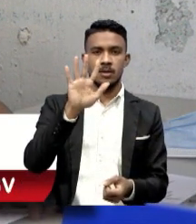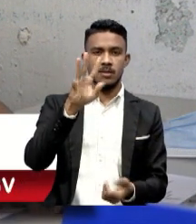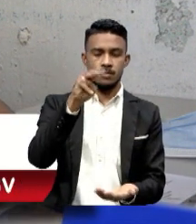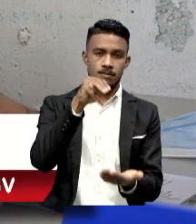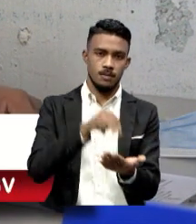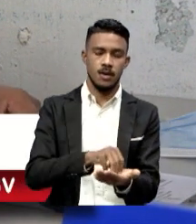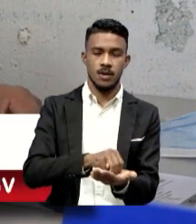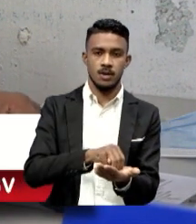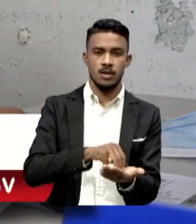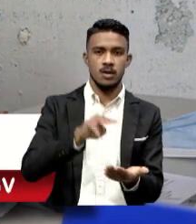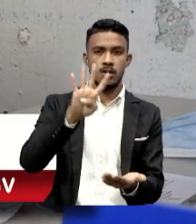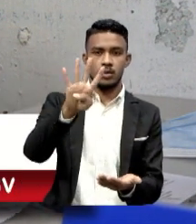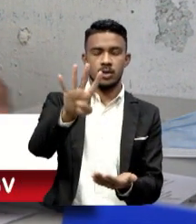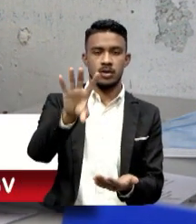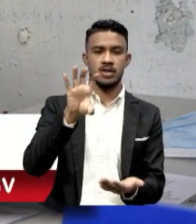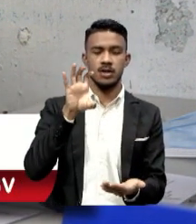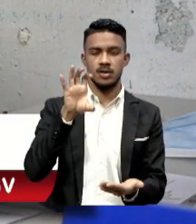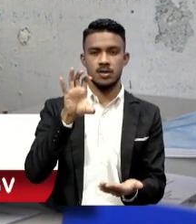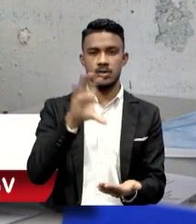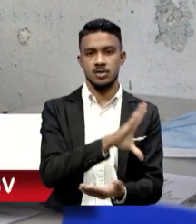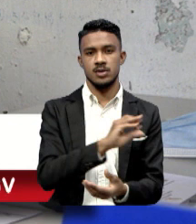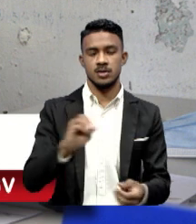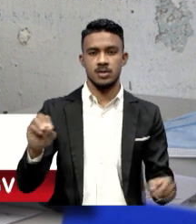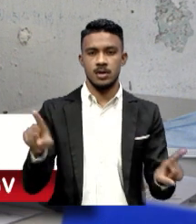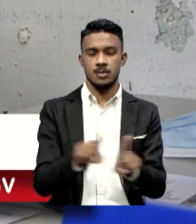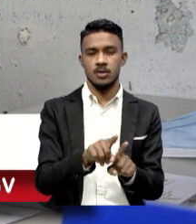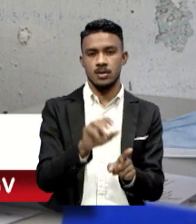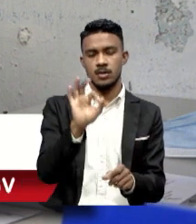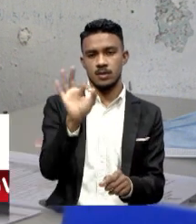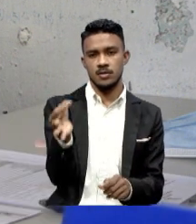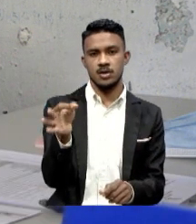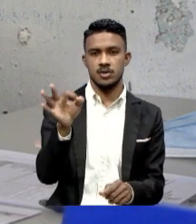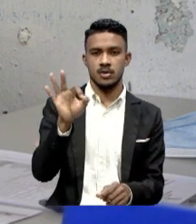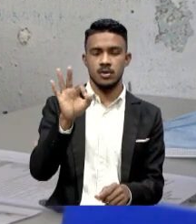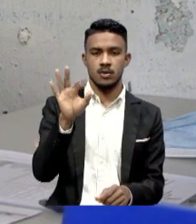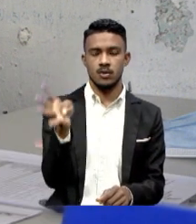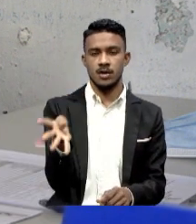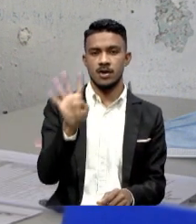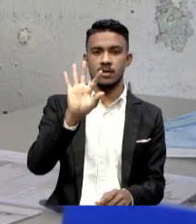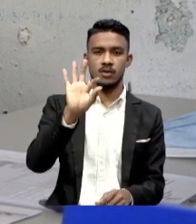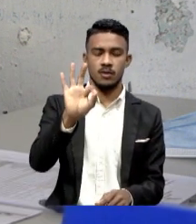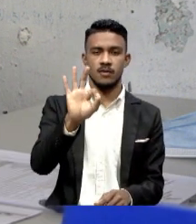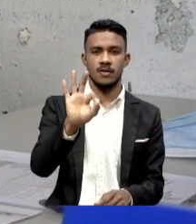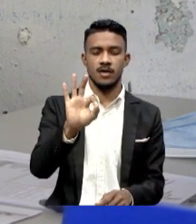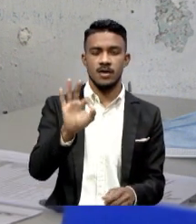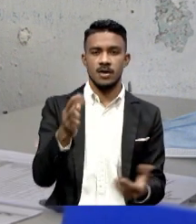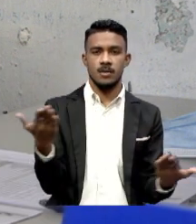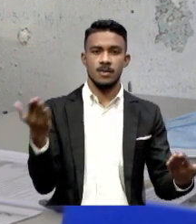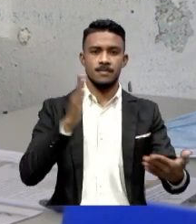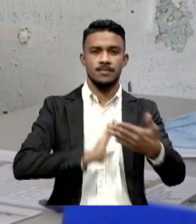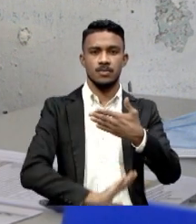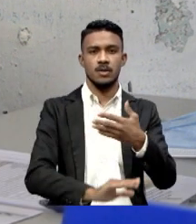partos. Composto de parto normal, 949, depois Ina Nebe Maca, parto com